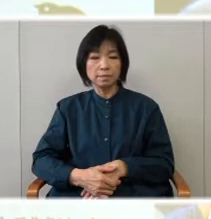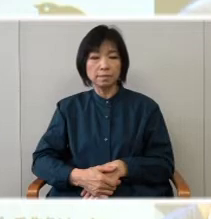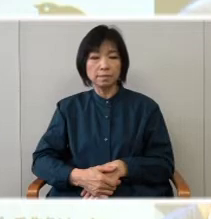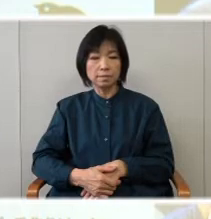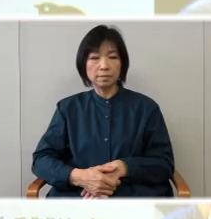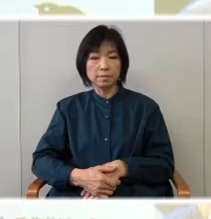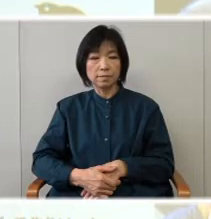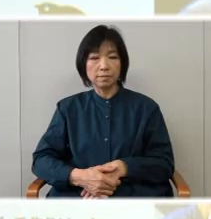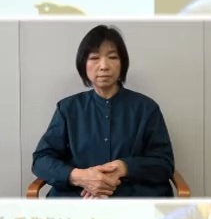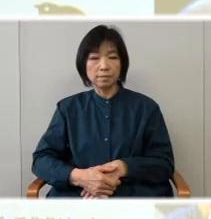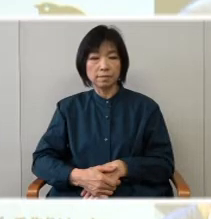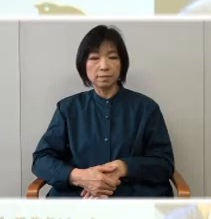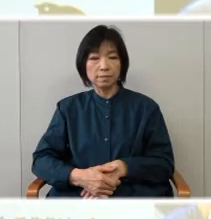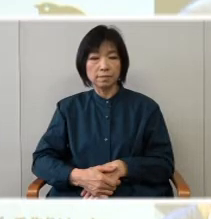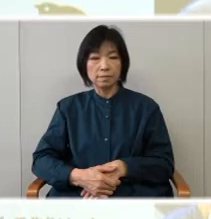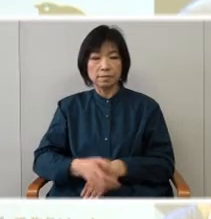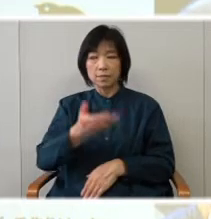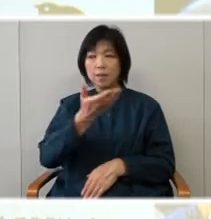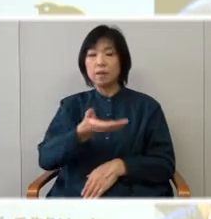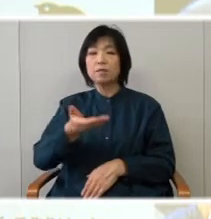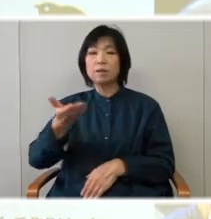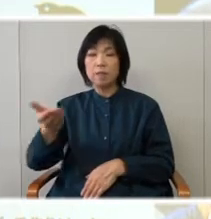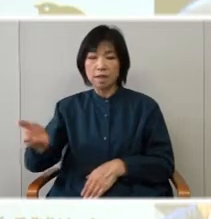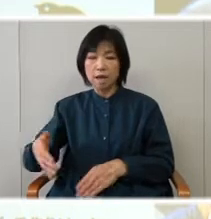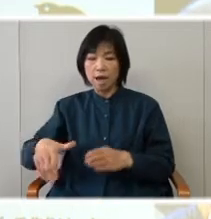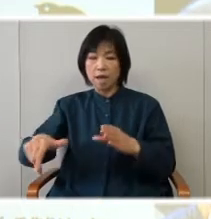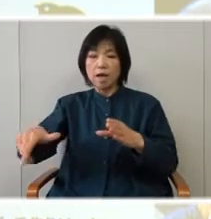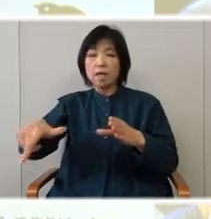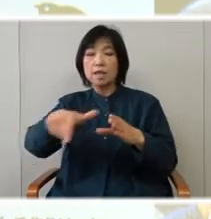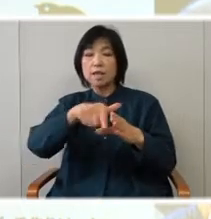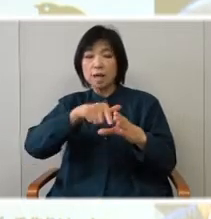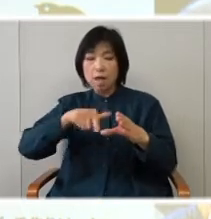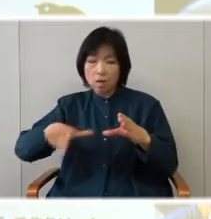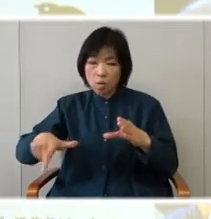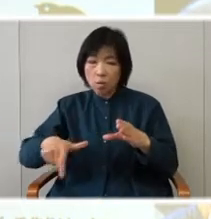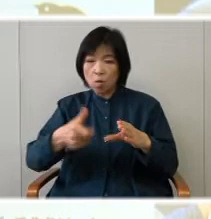次が池の水を抜くという